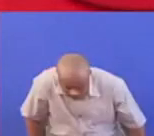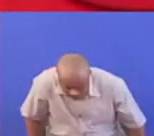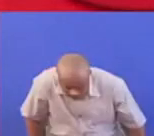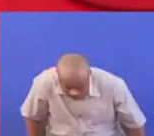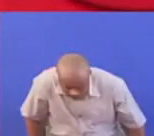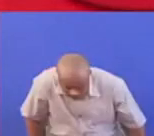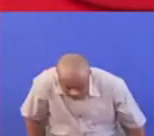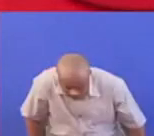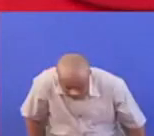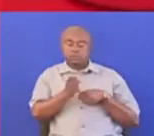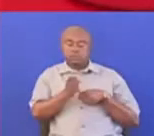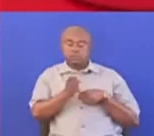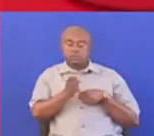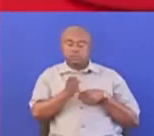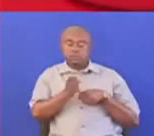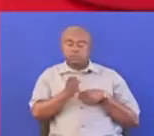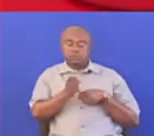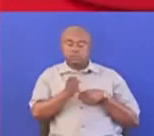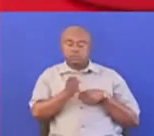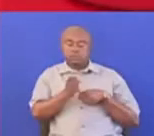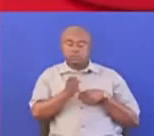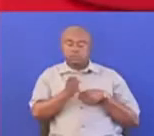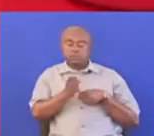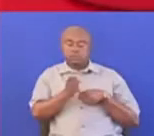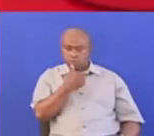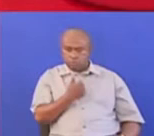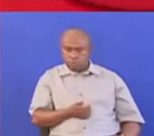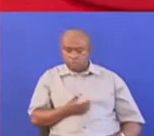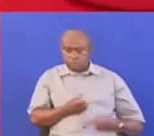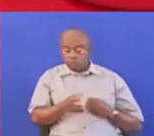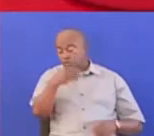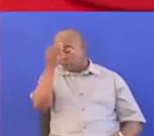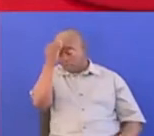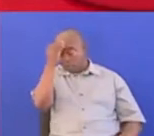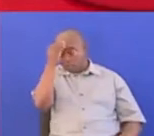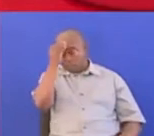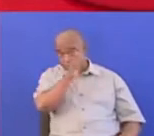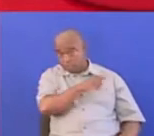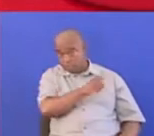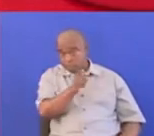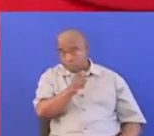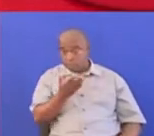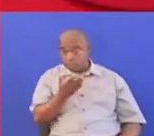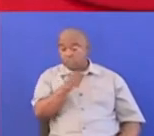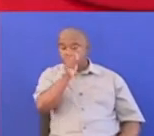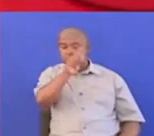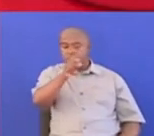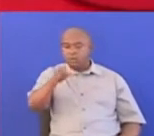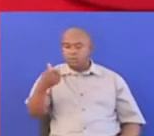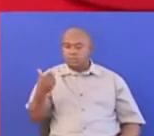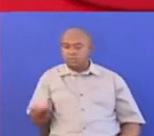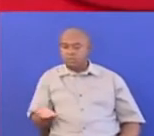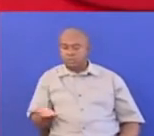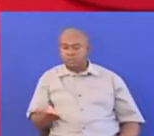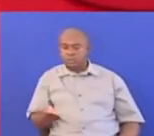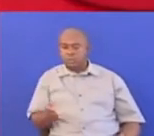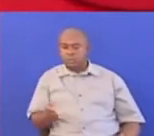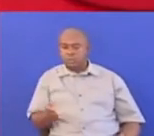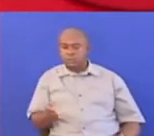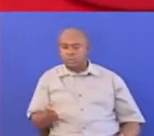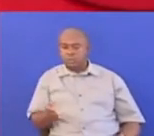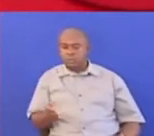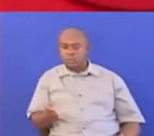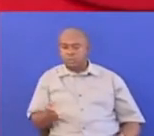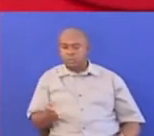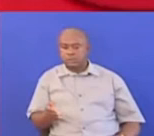zitahitajika hapa, kwa hiyo ni jukumu lenu sasa kwenda kutoa elimu ya kutosha juu kwa wananchi ili maeneo haya Mheshimiwa